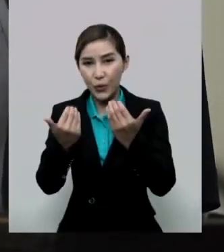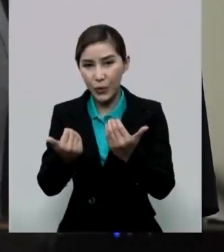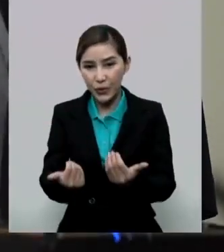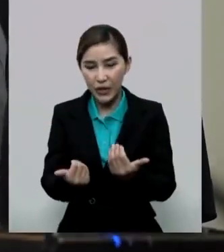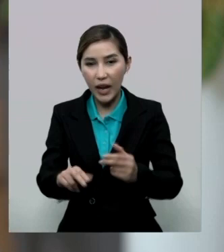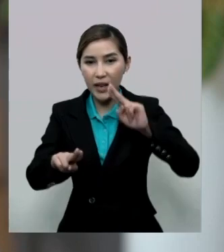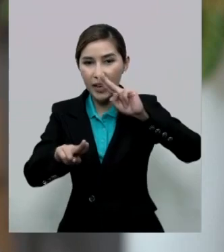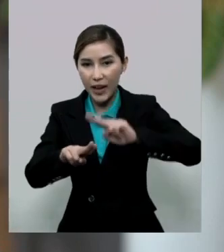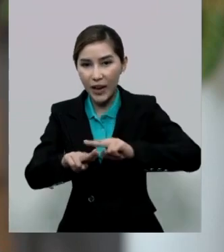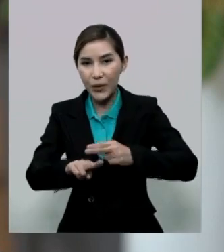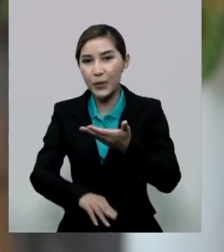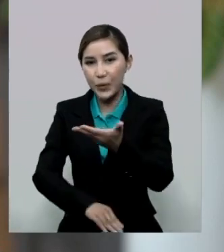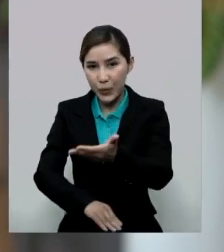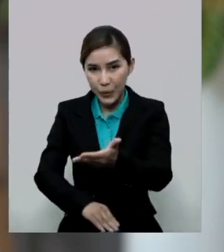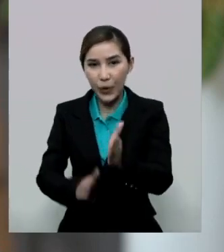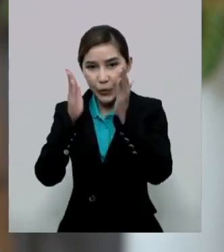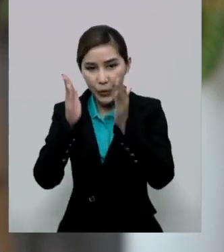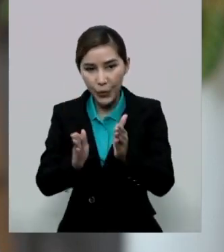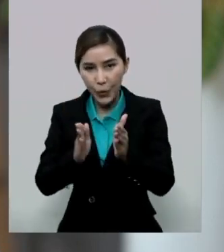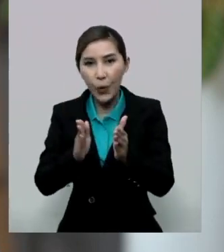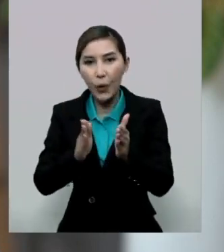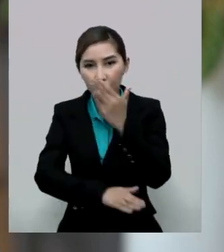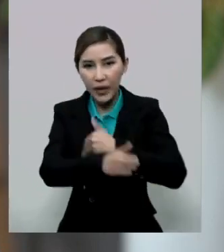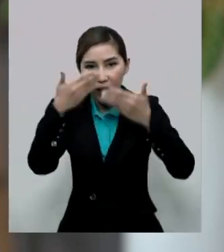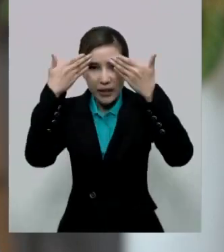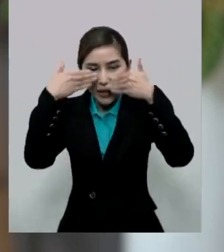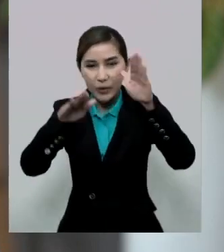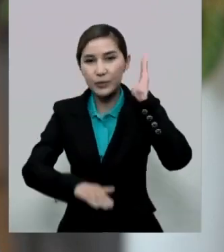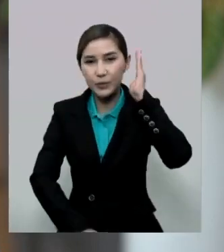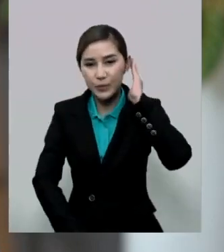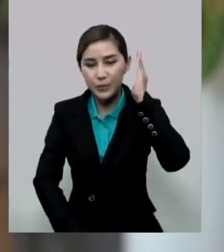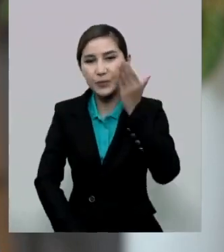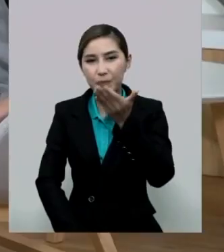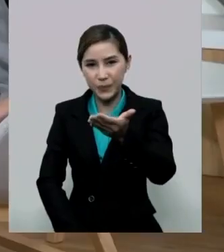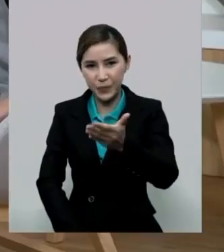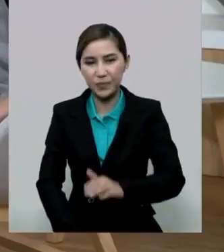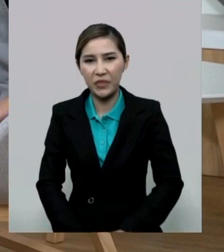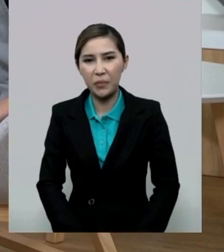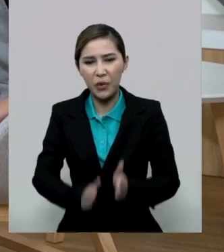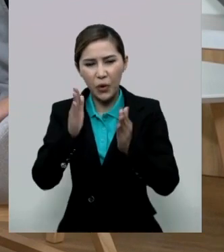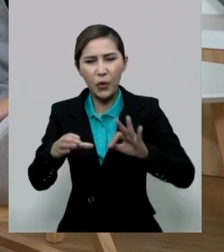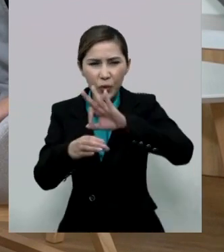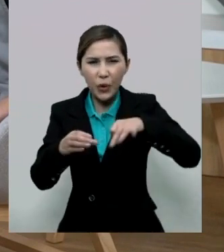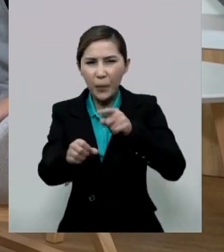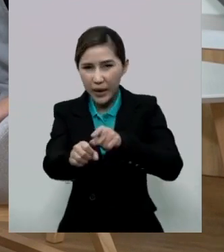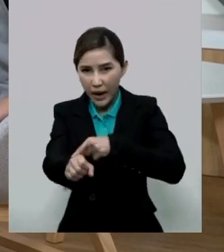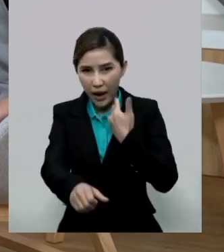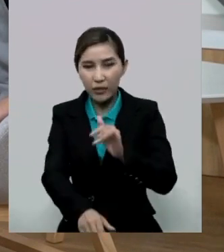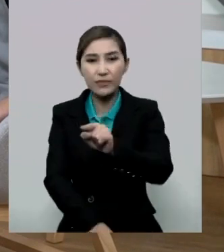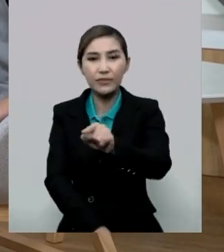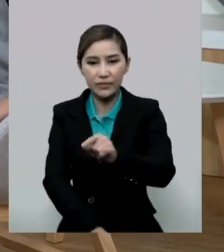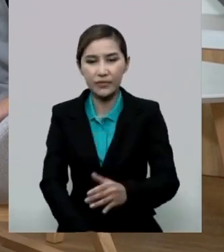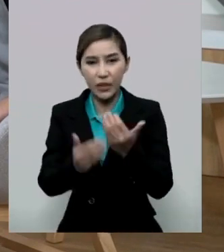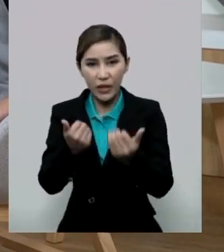ตอนนี้นะคะทันก็นั่งอยู่กับพี่เตงหนึ่งในบาริสต้าของร้าน Dot Coffee ค่ะพี่เตงค่ะพี่เตงเป็นบาริสต้าที่นี่มาน